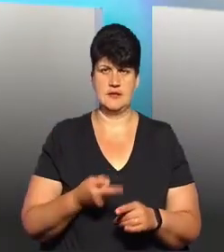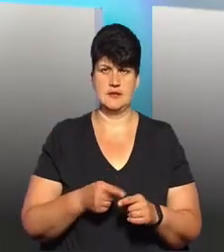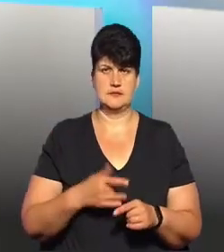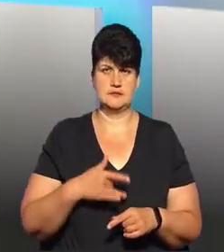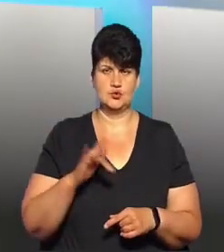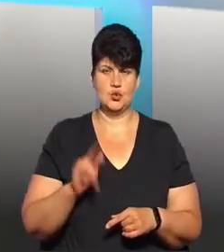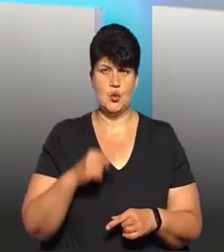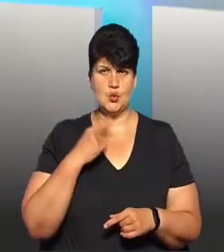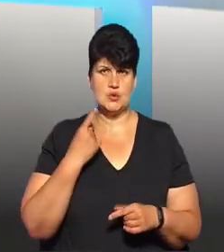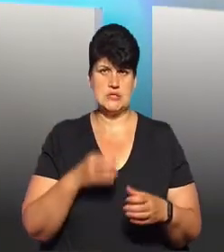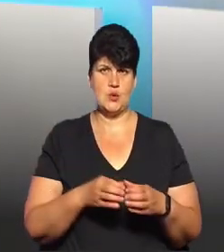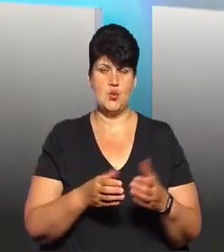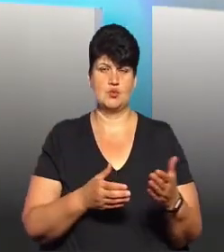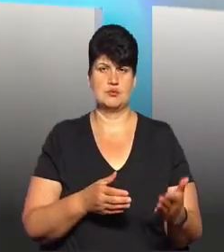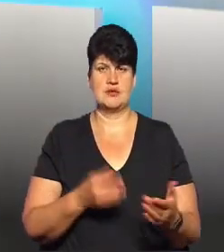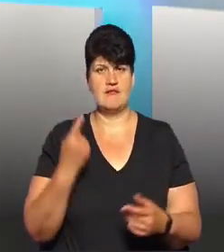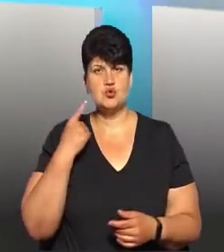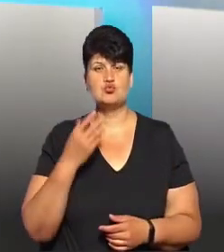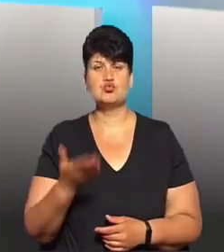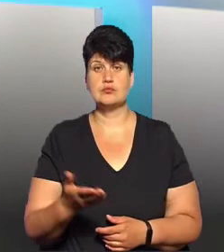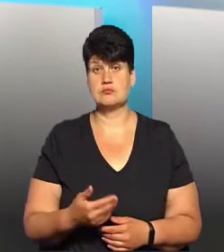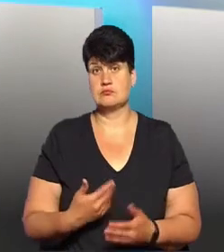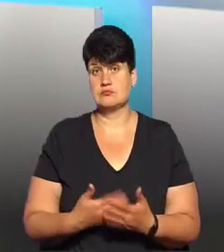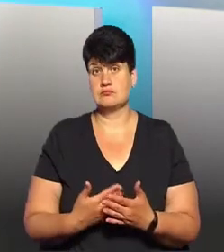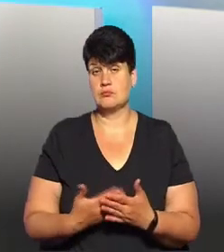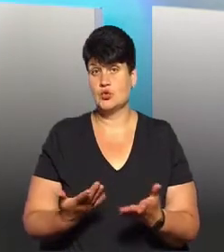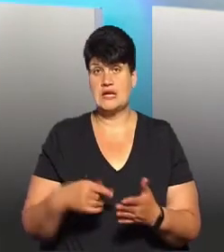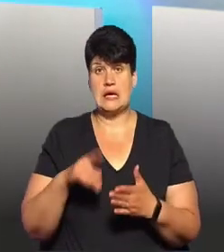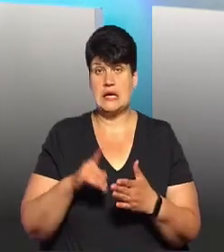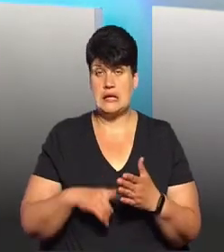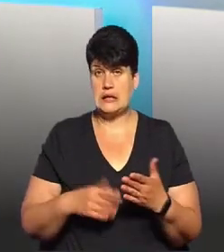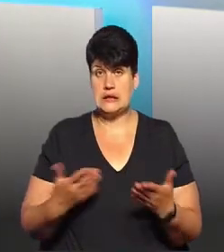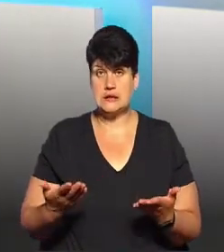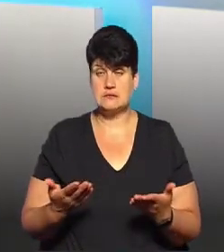думку. Ну, мабуть, там релігійні переконання, я не знаю.